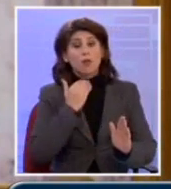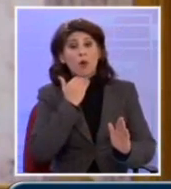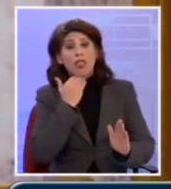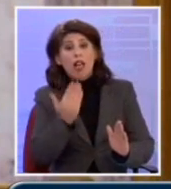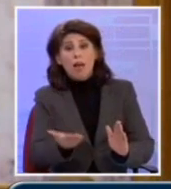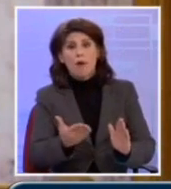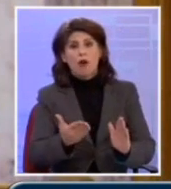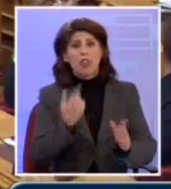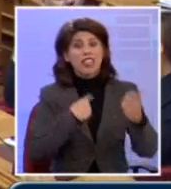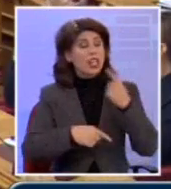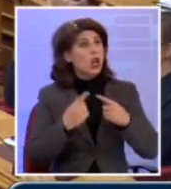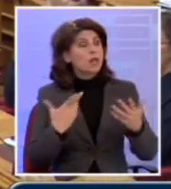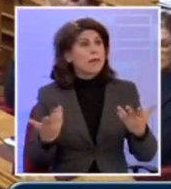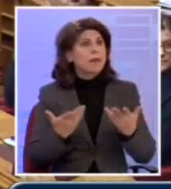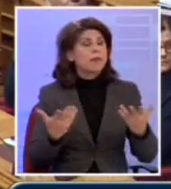μπορώ όμως να δικαιολογήσω